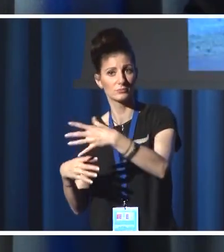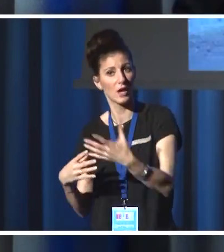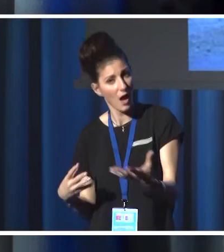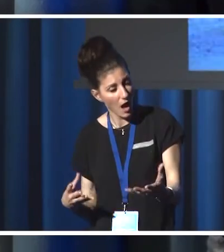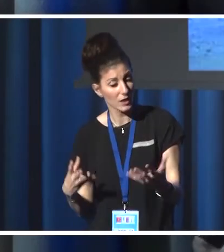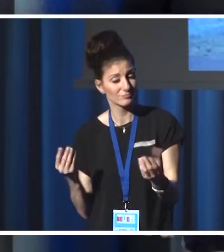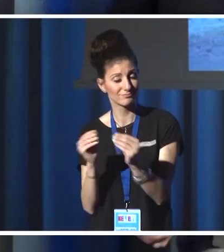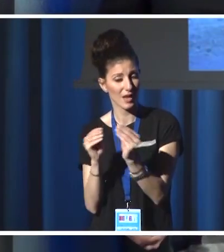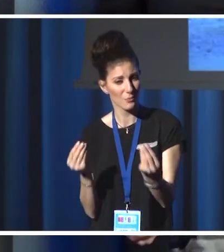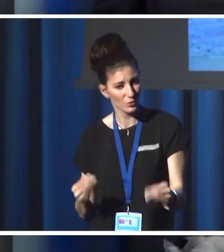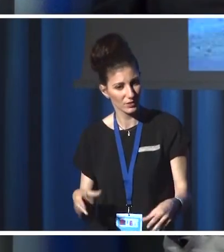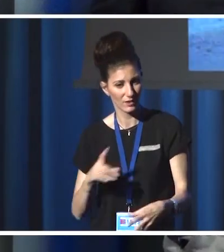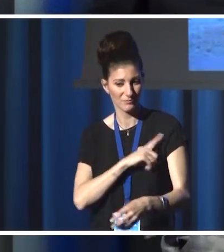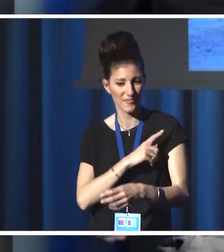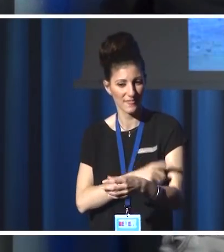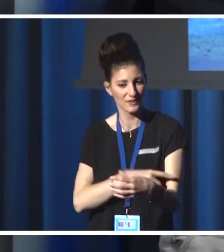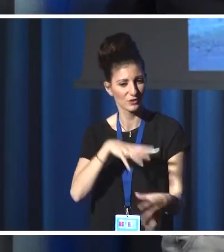αποκτούμε βήμα-βήμα